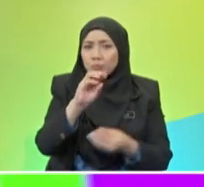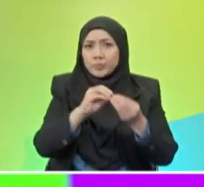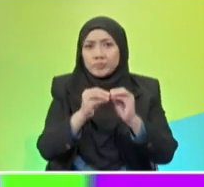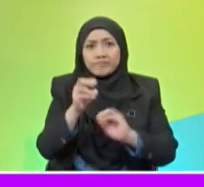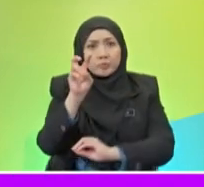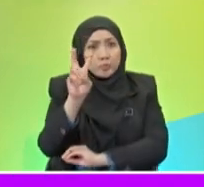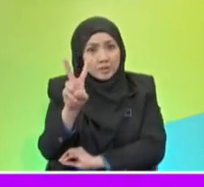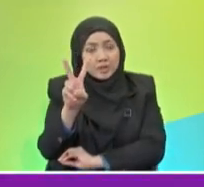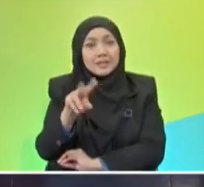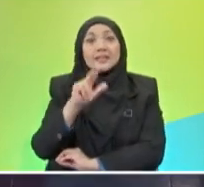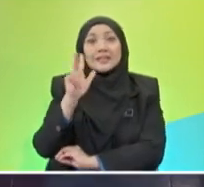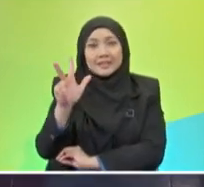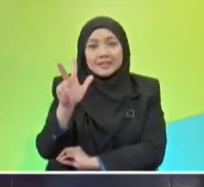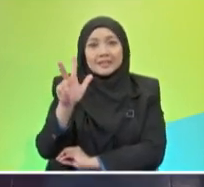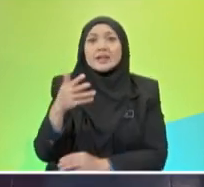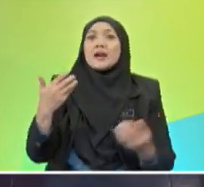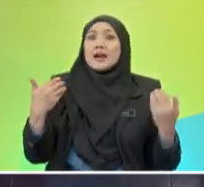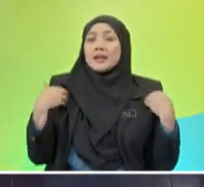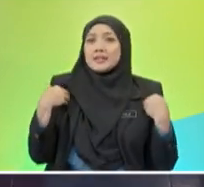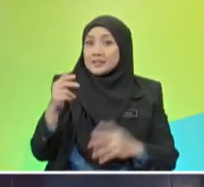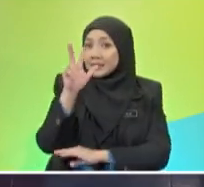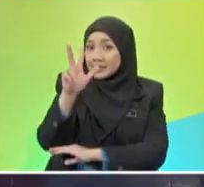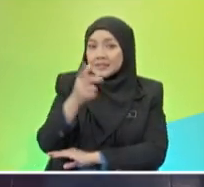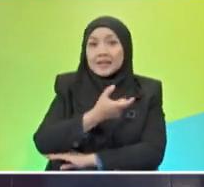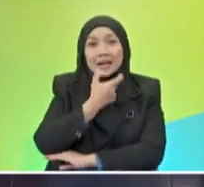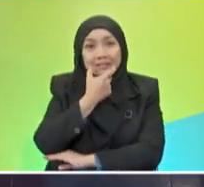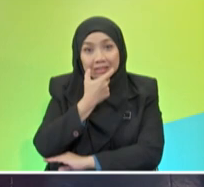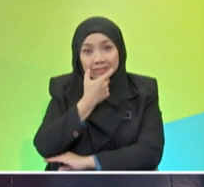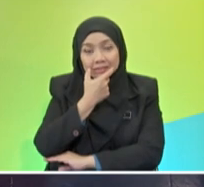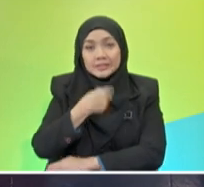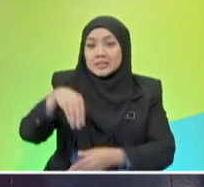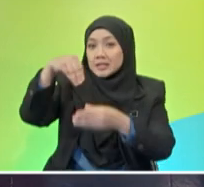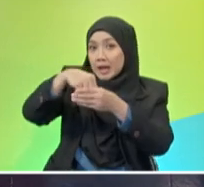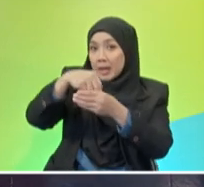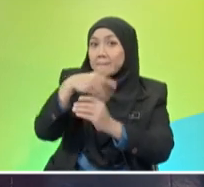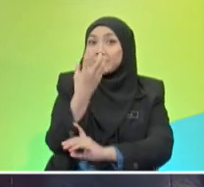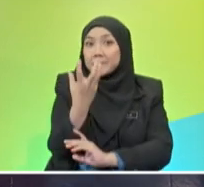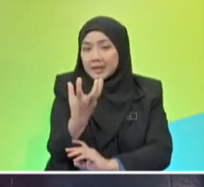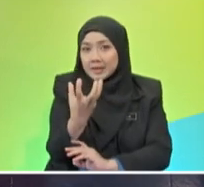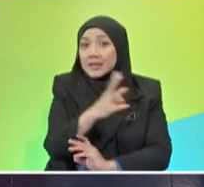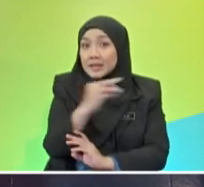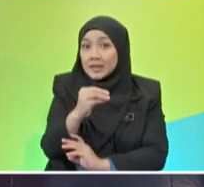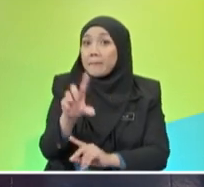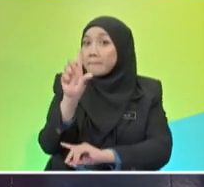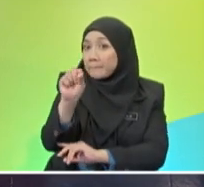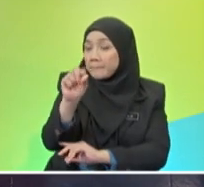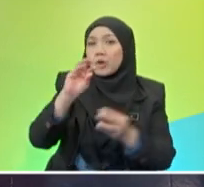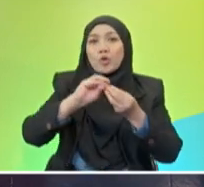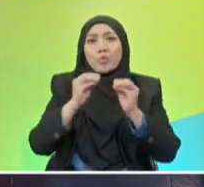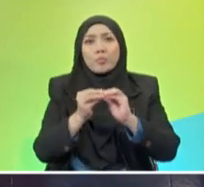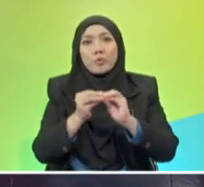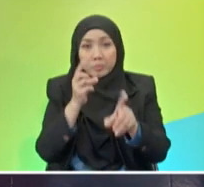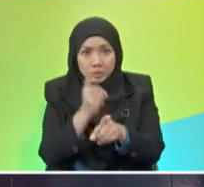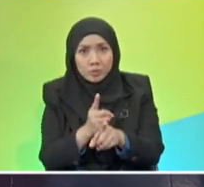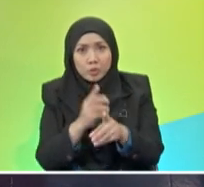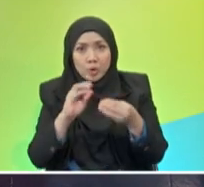1, 2, 3. Jadi ada 3 biskut di dalam balang. Tampalkan nombor. Betul ke? Betul ke?